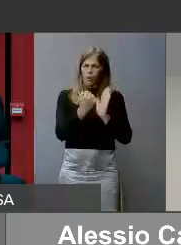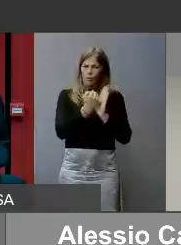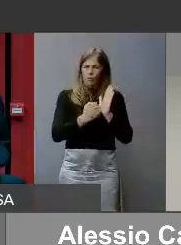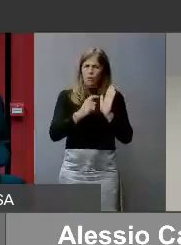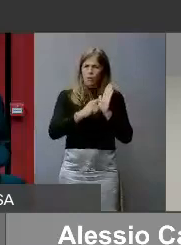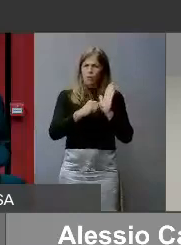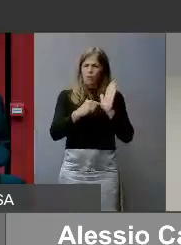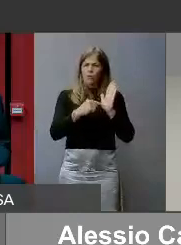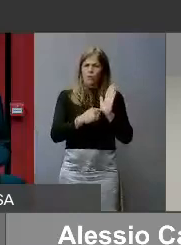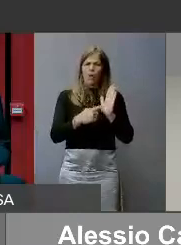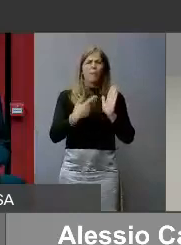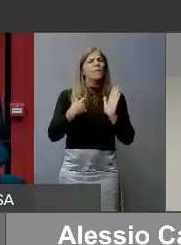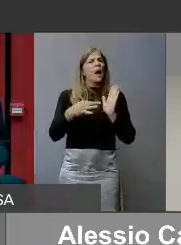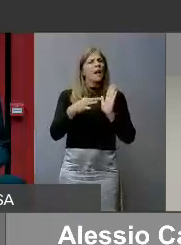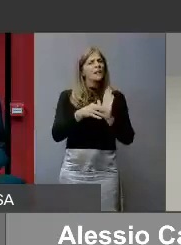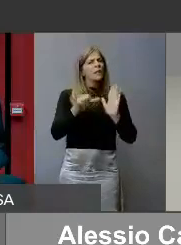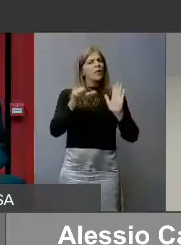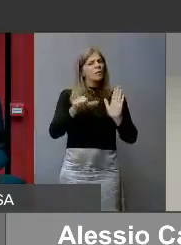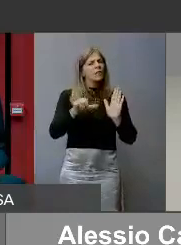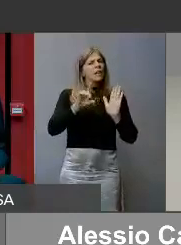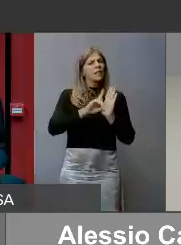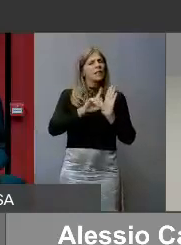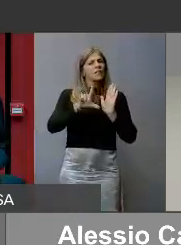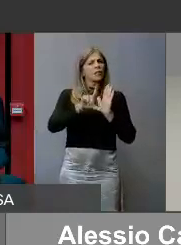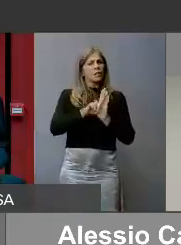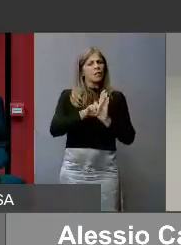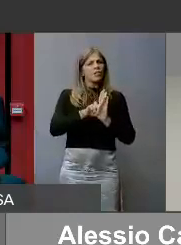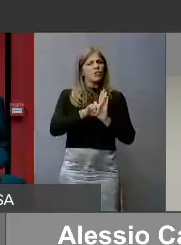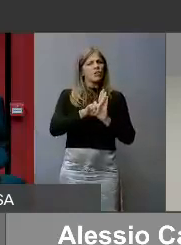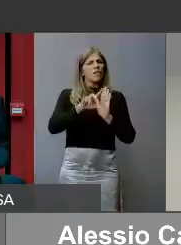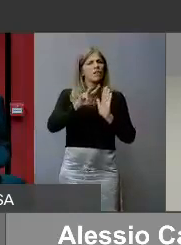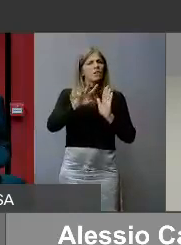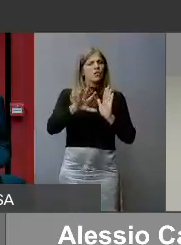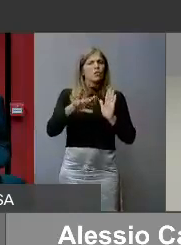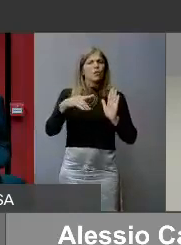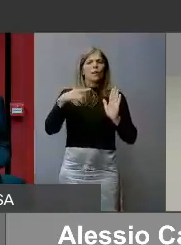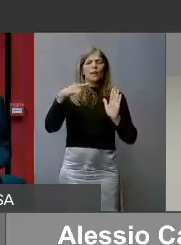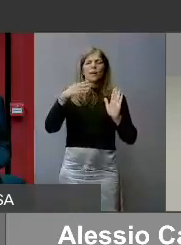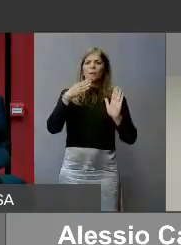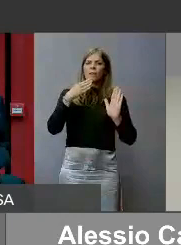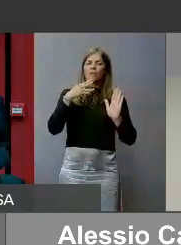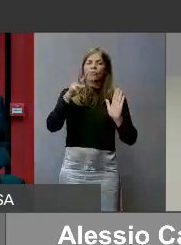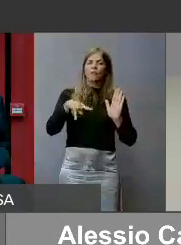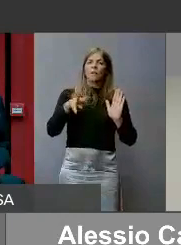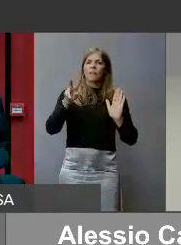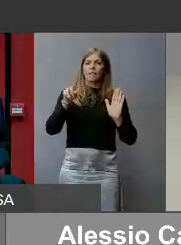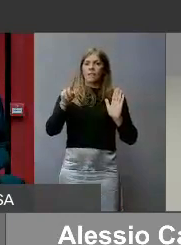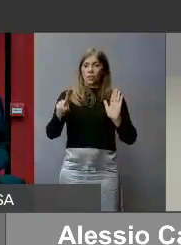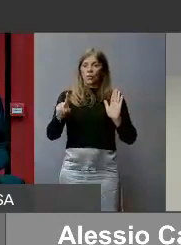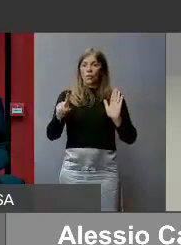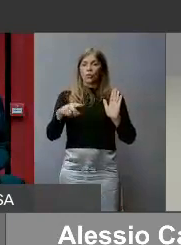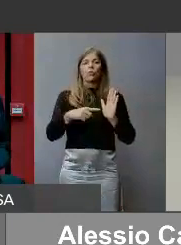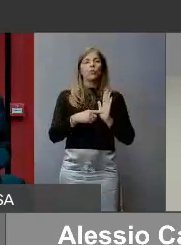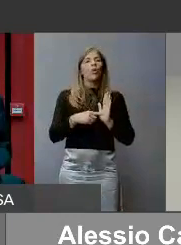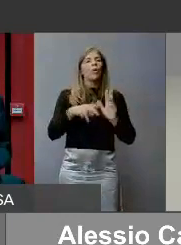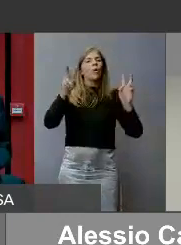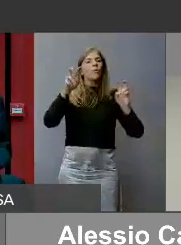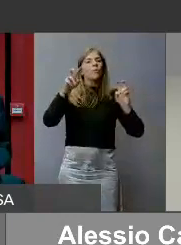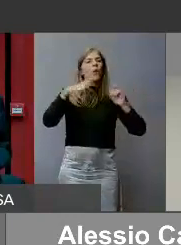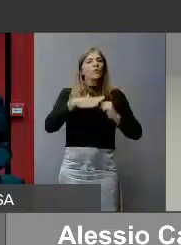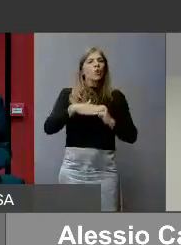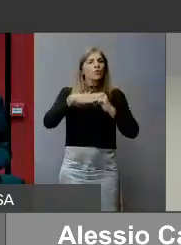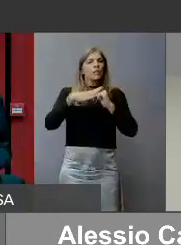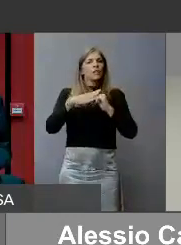all'articolo 6 decreto legge 25 maggio 2021 numero 73 definito sostenibil per